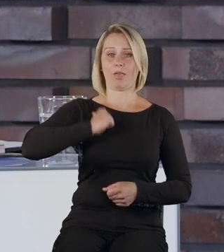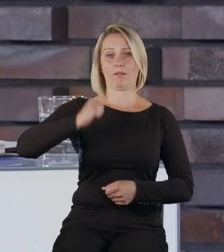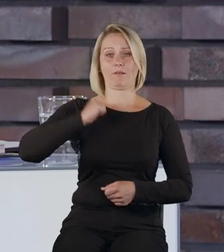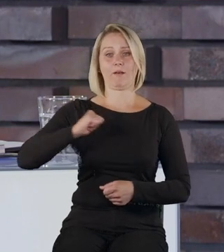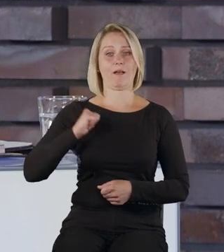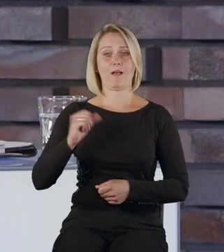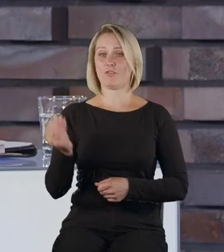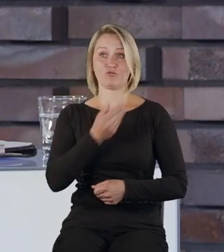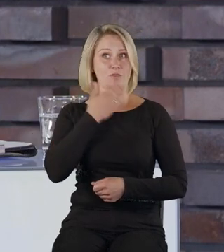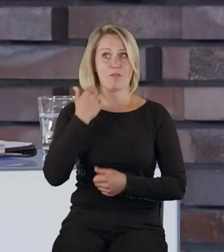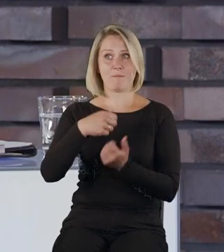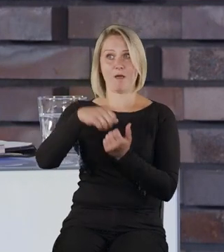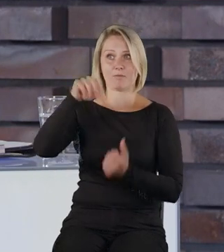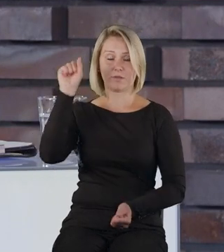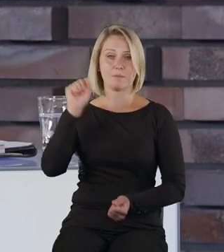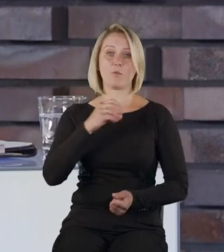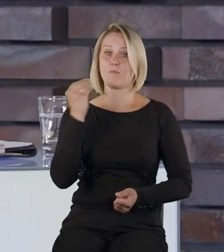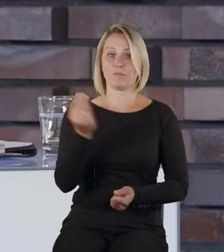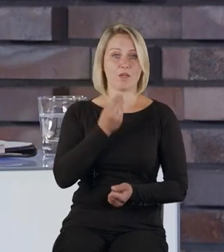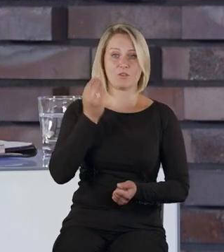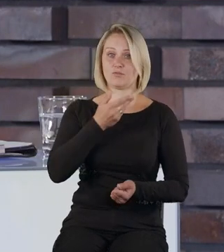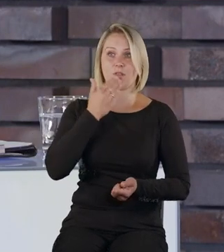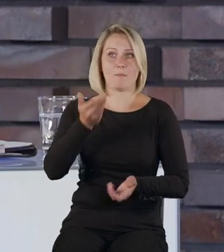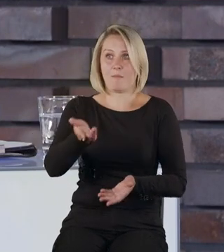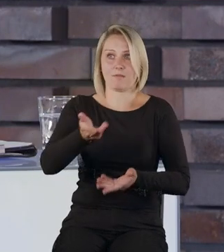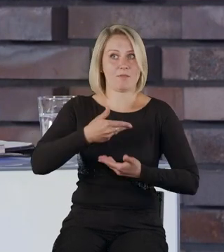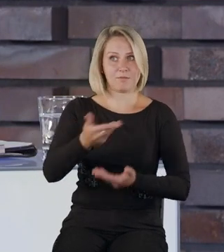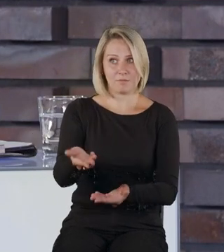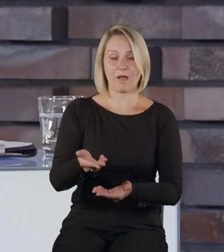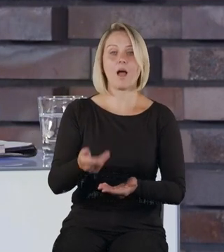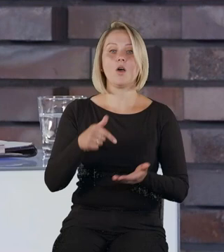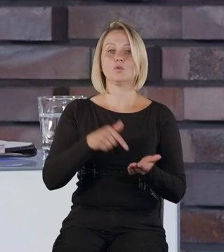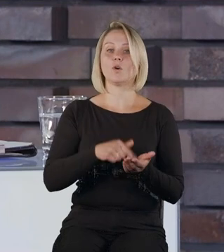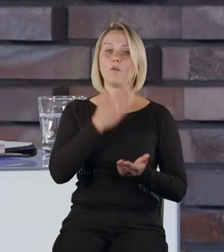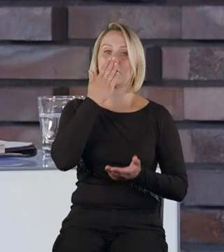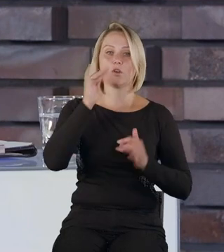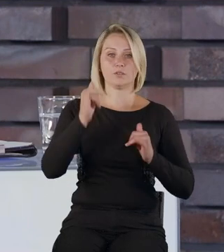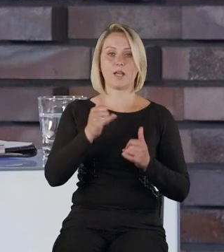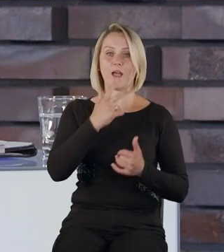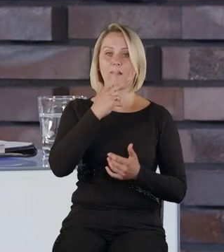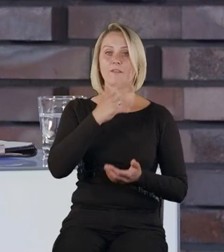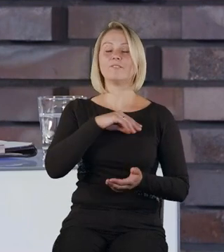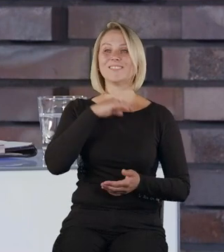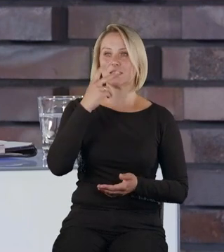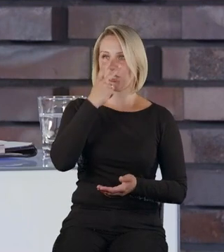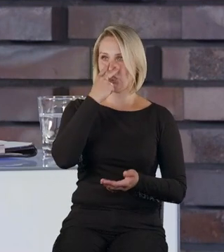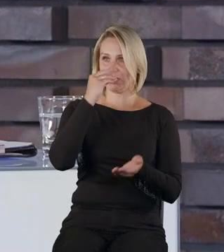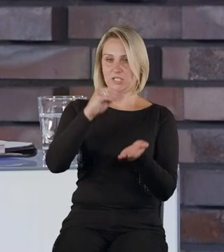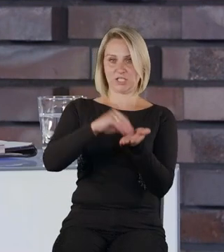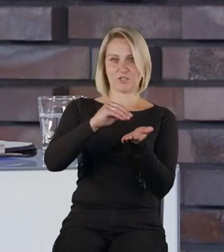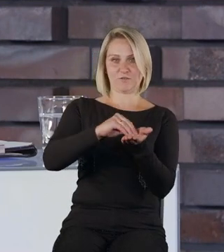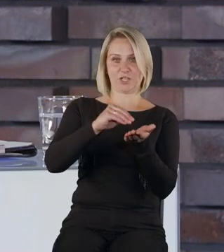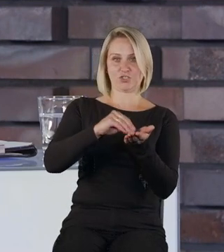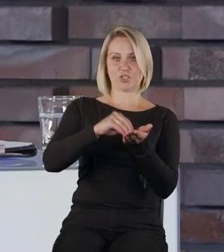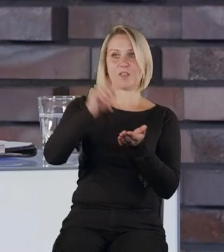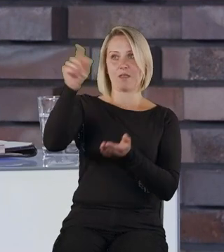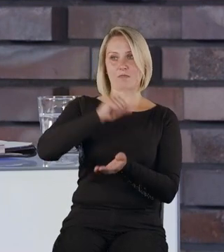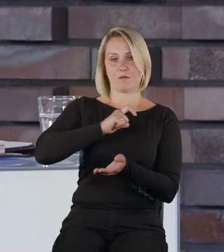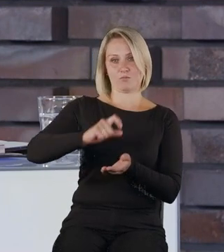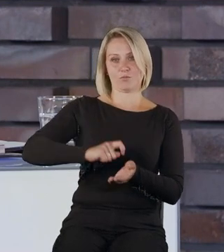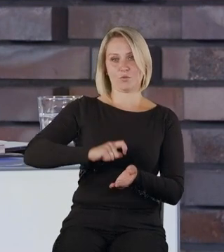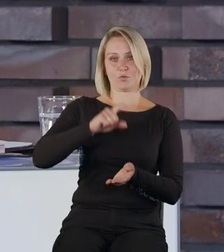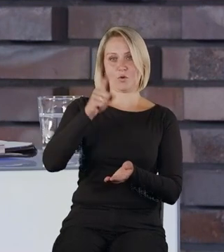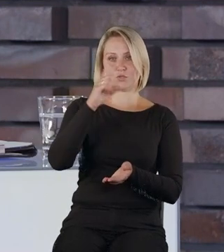na dyplom, jeszcze ten dyplom nie został wydany, to wówczas wystarczy zaświadczenie uzyskane z dziekanatu